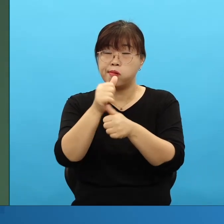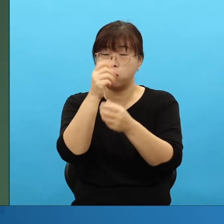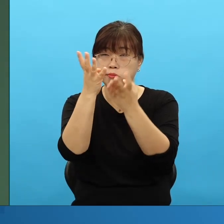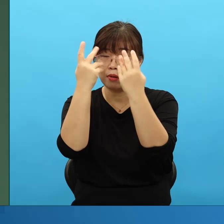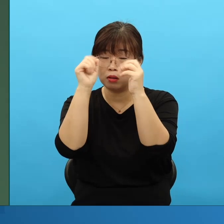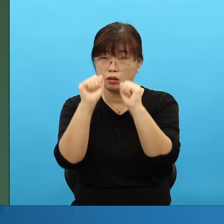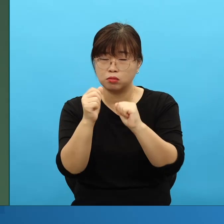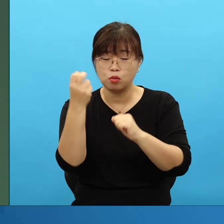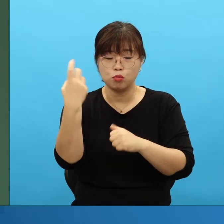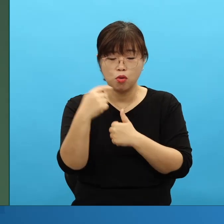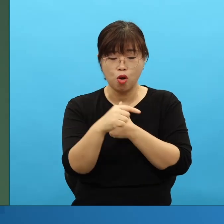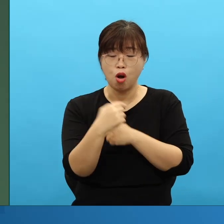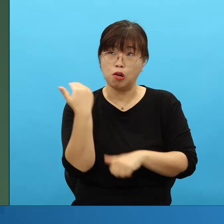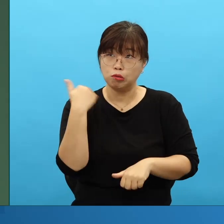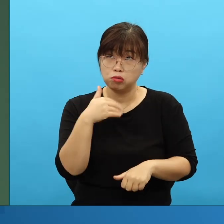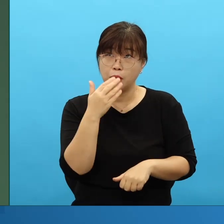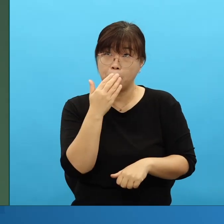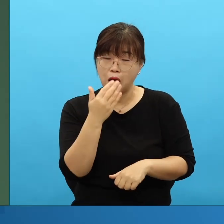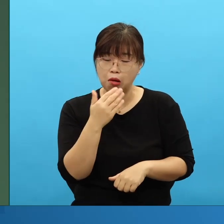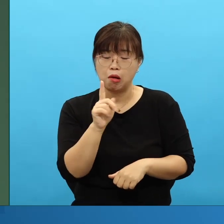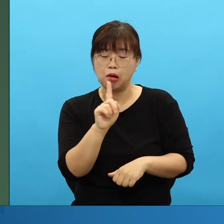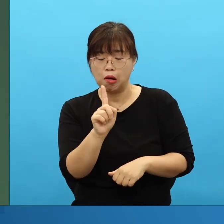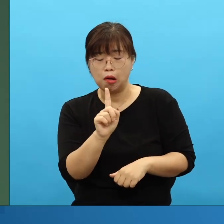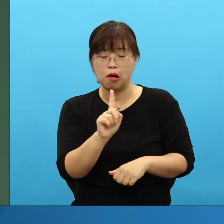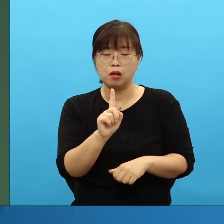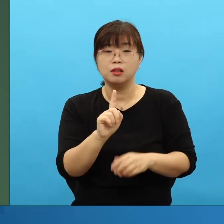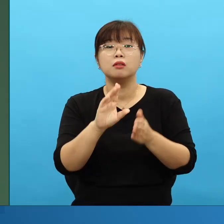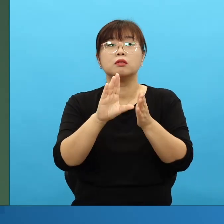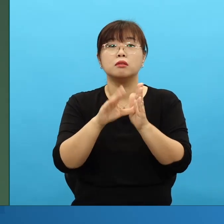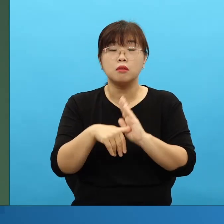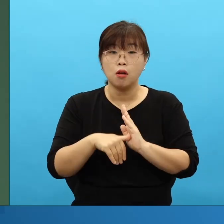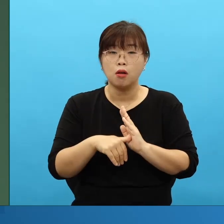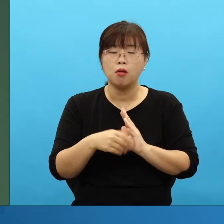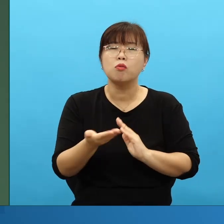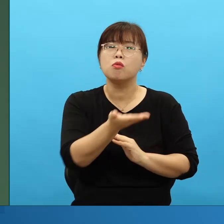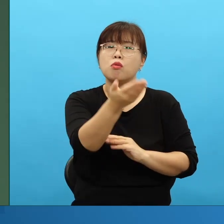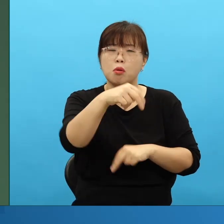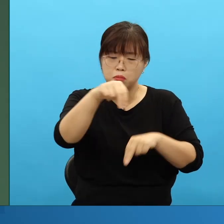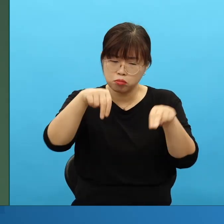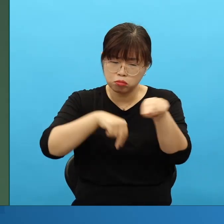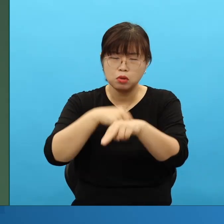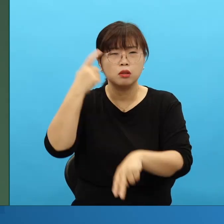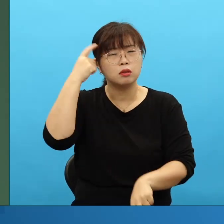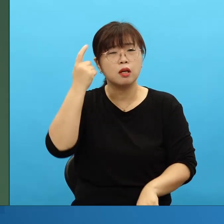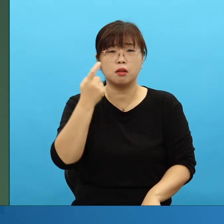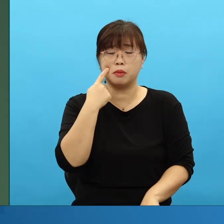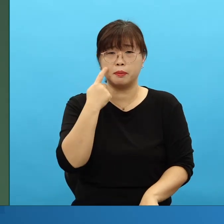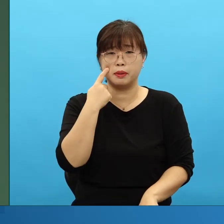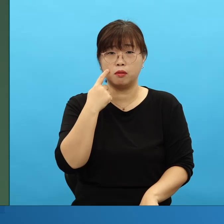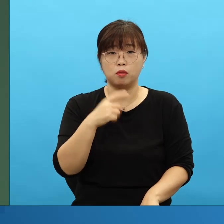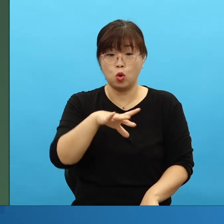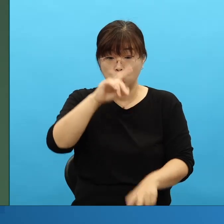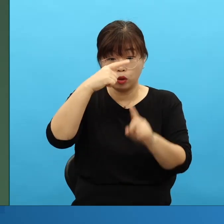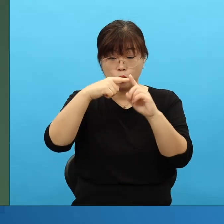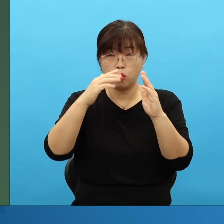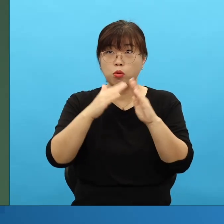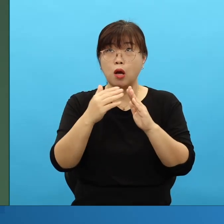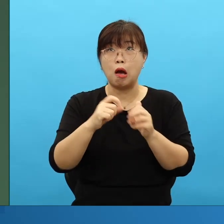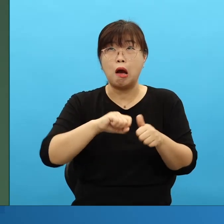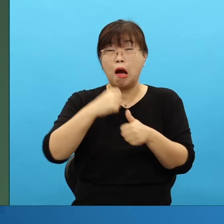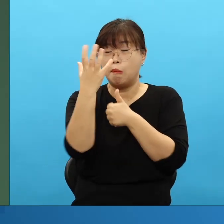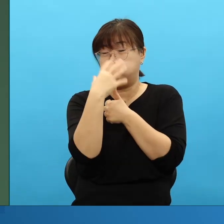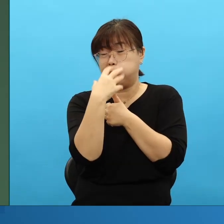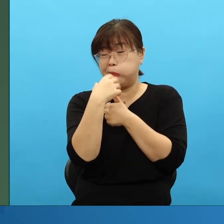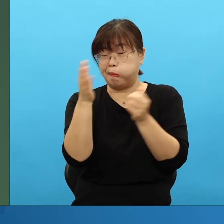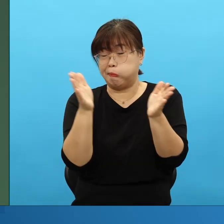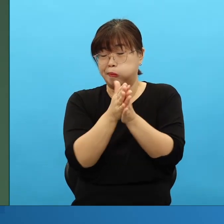그래서 진짜 만나만 거예요. And that's why. 다 도망가 버린 거죠. And that's why we see that a lot of these people they just fled. 심지어